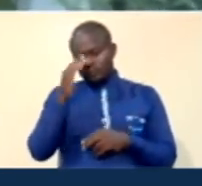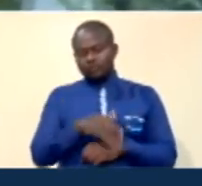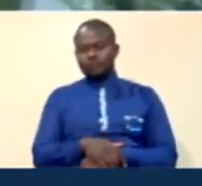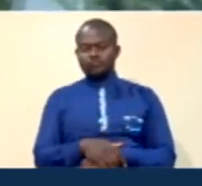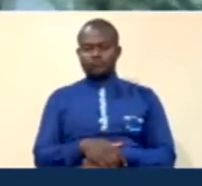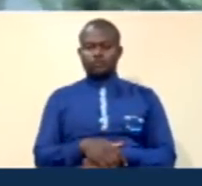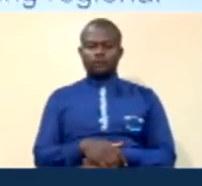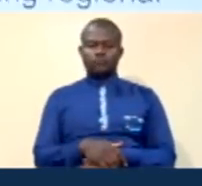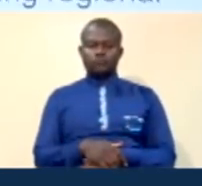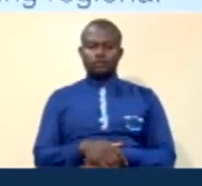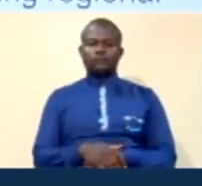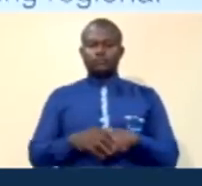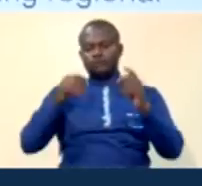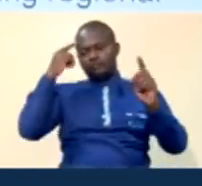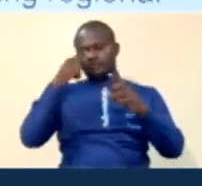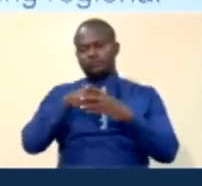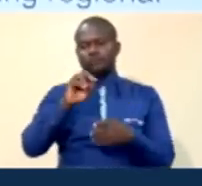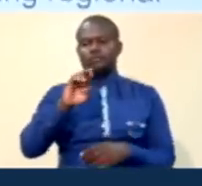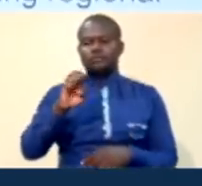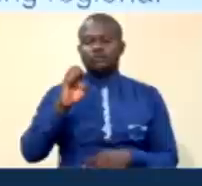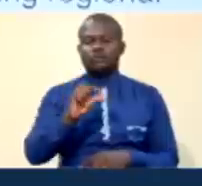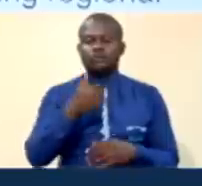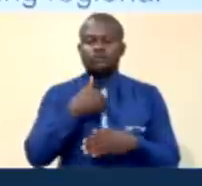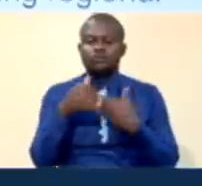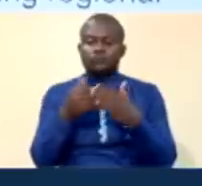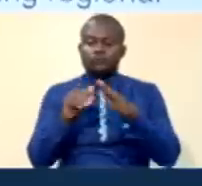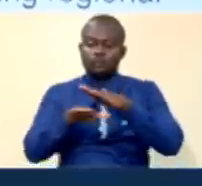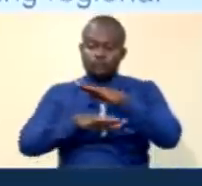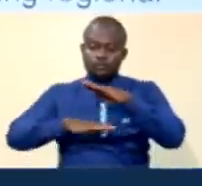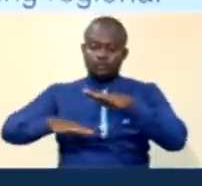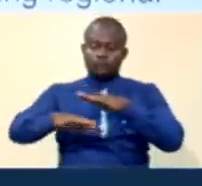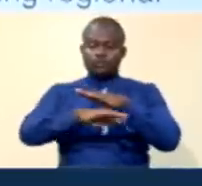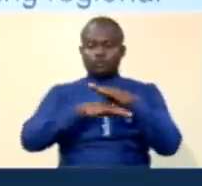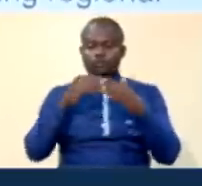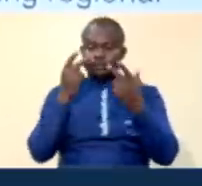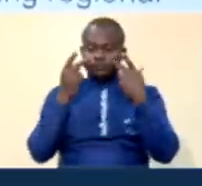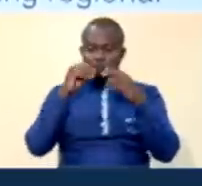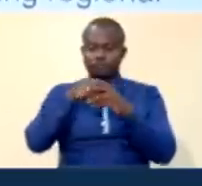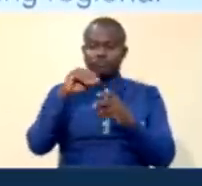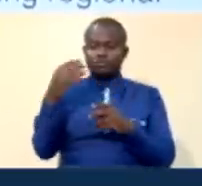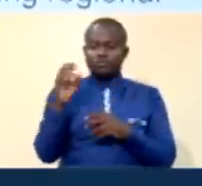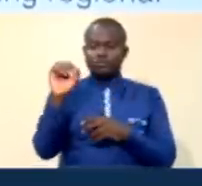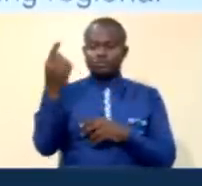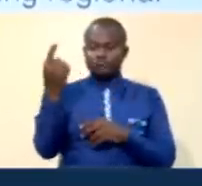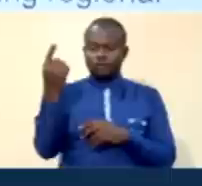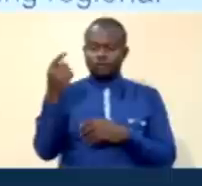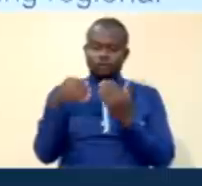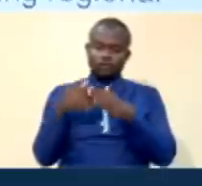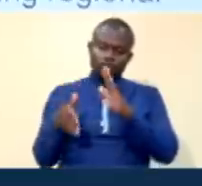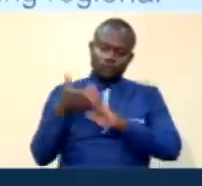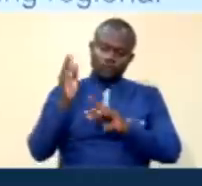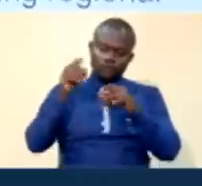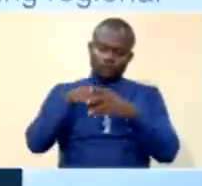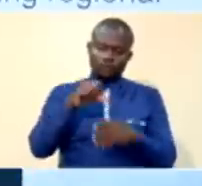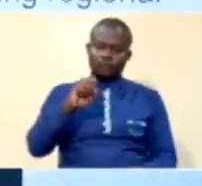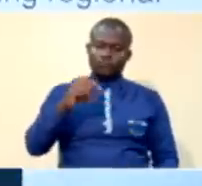Intego rero ya Reg Basketball Team ifite yibanze ni ukuboneka muri enye za mbere ziri bwikarifiye muri